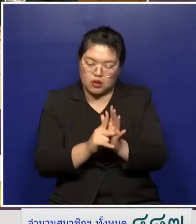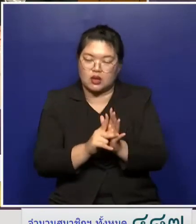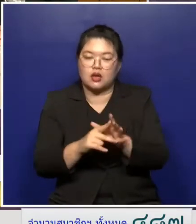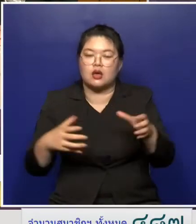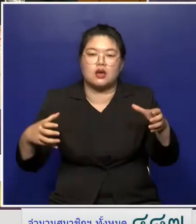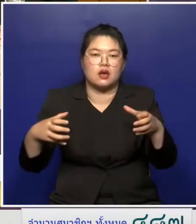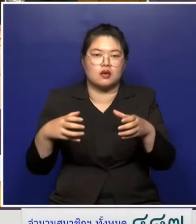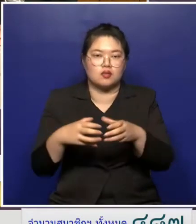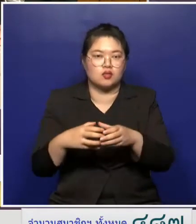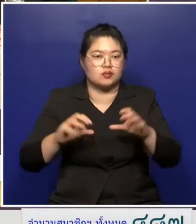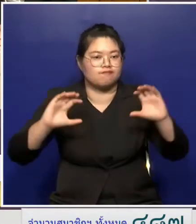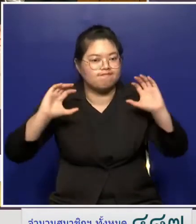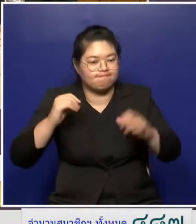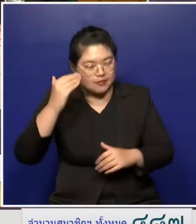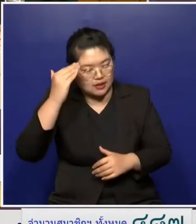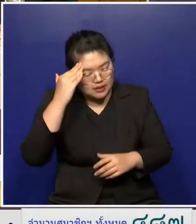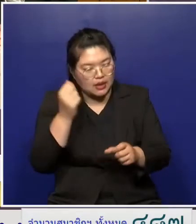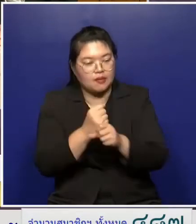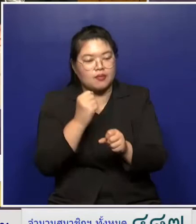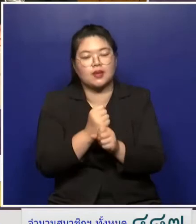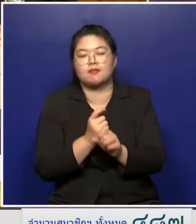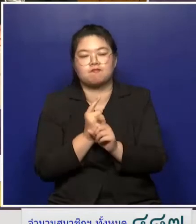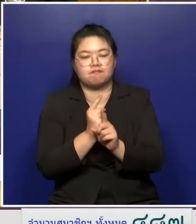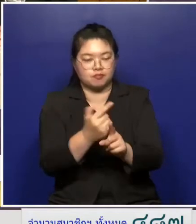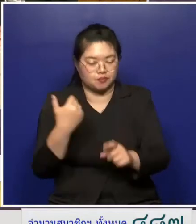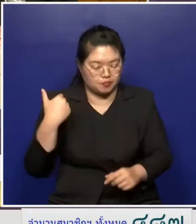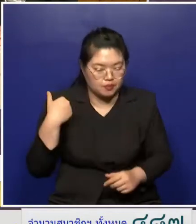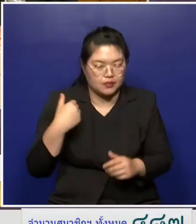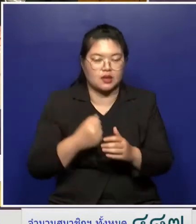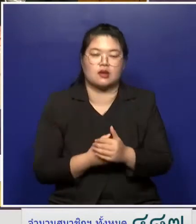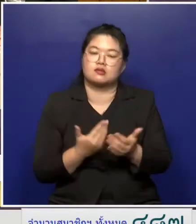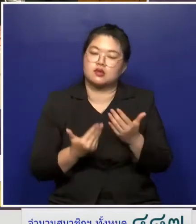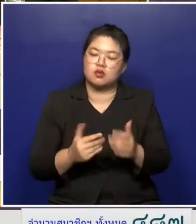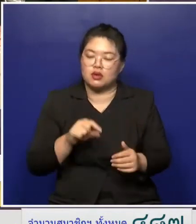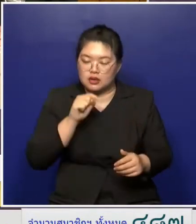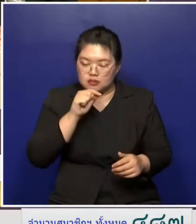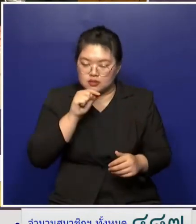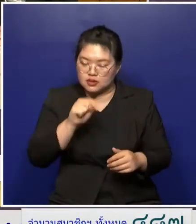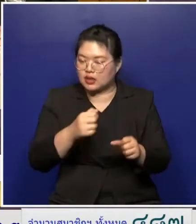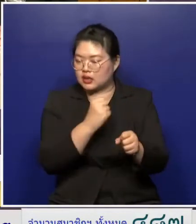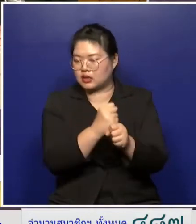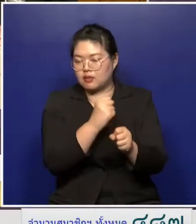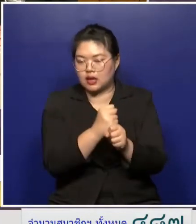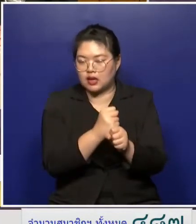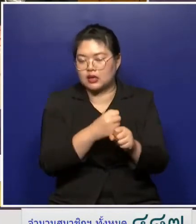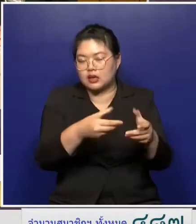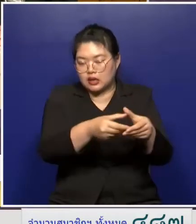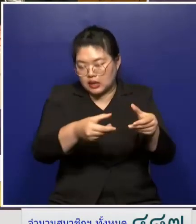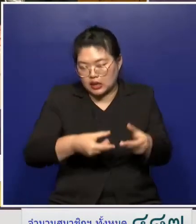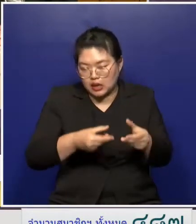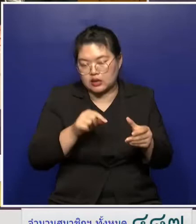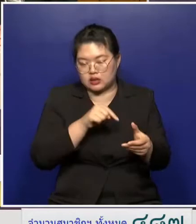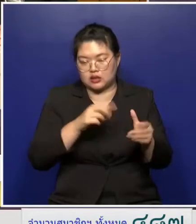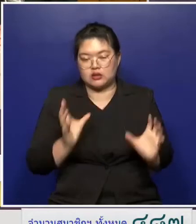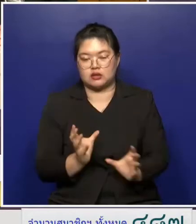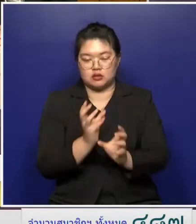ph Deckรวมถึงคำพีภาคสาหรอคำสั่งโดยจัทำในรายงานสรุป นา